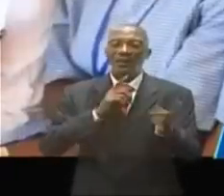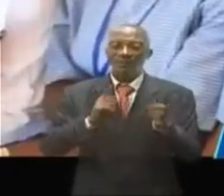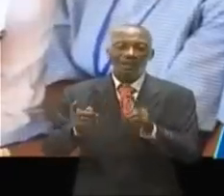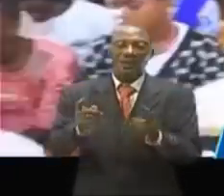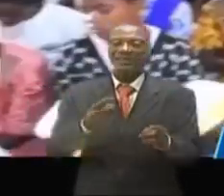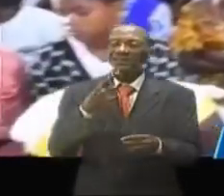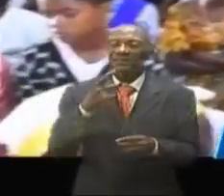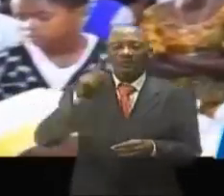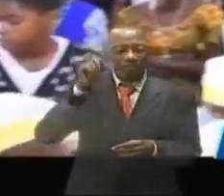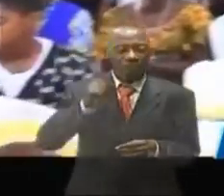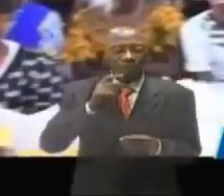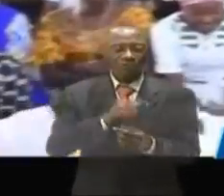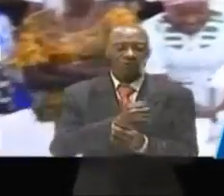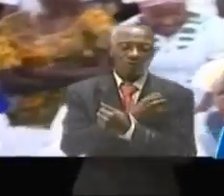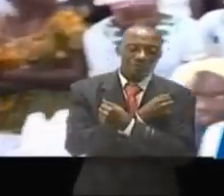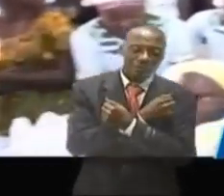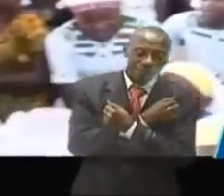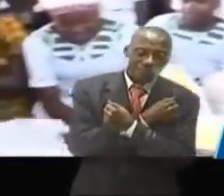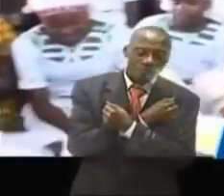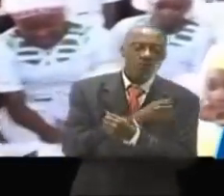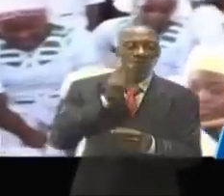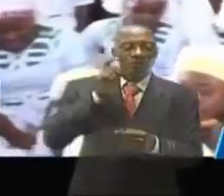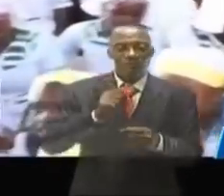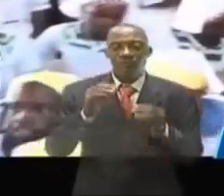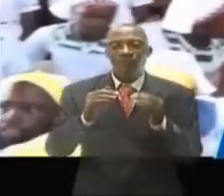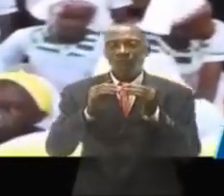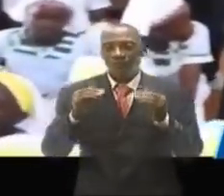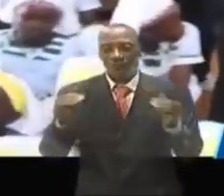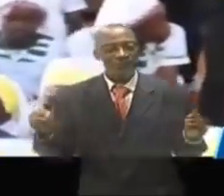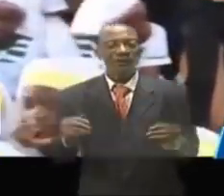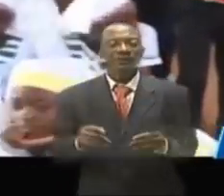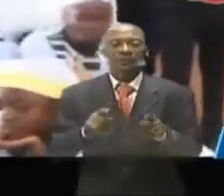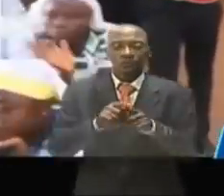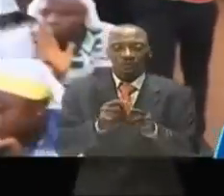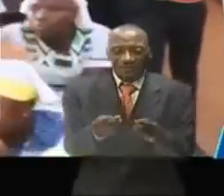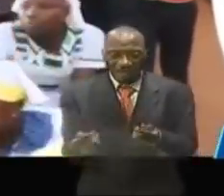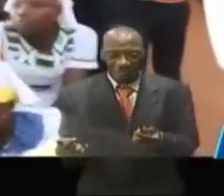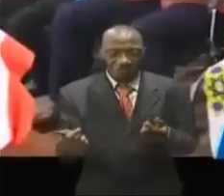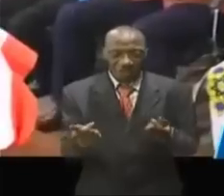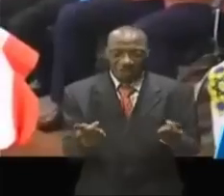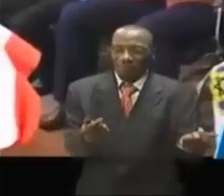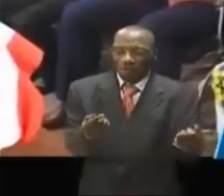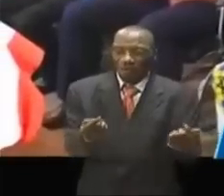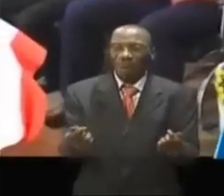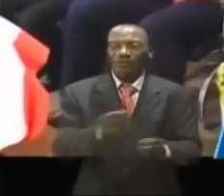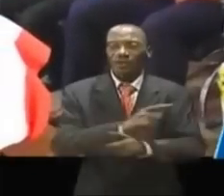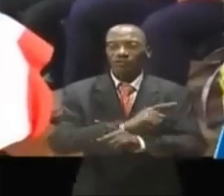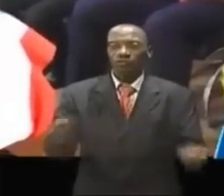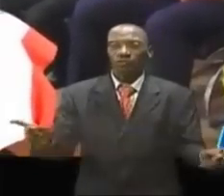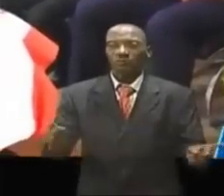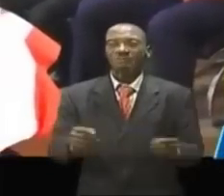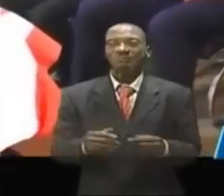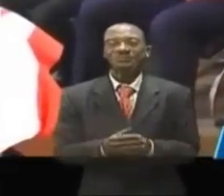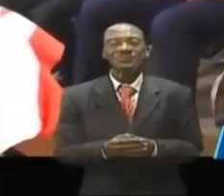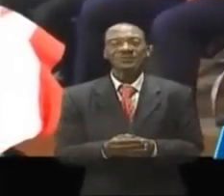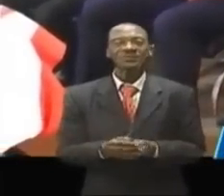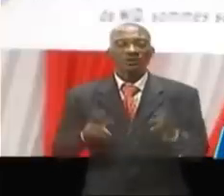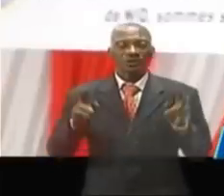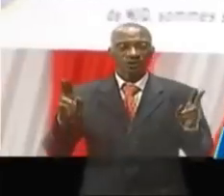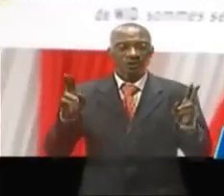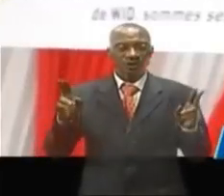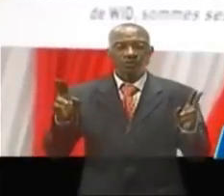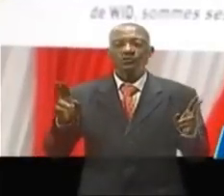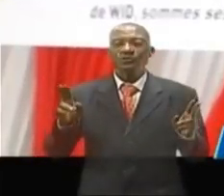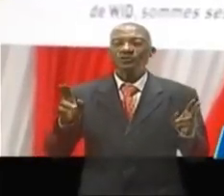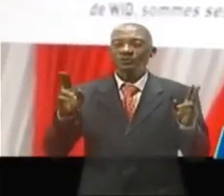de l'honnêteté à l'image de Jésus-Christ et à combattre la corruption sous toutes ses formes. Jésus-Christ est la vigne, nous les jeunes ressortissants de